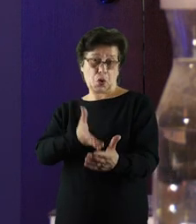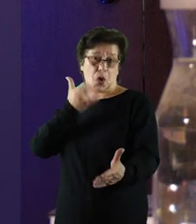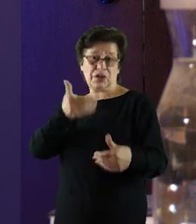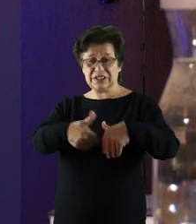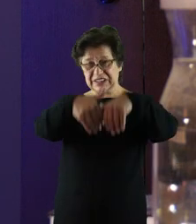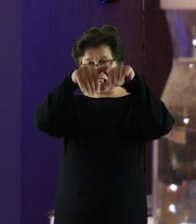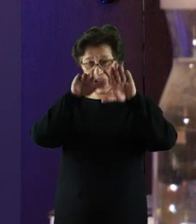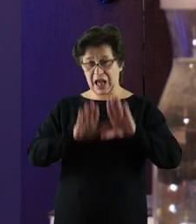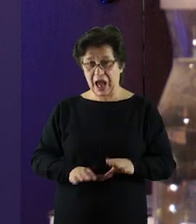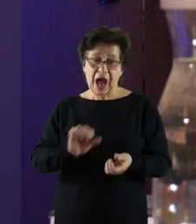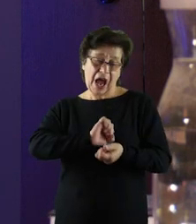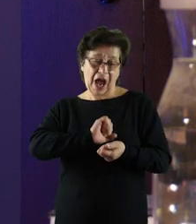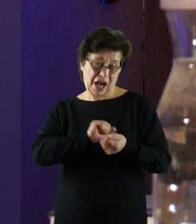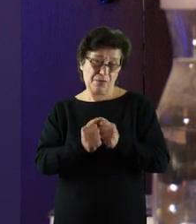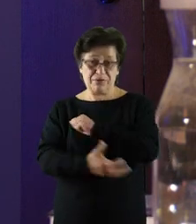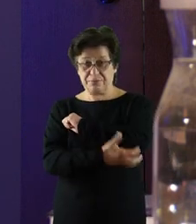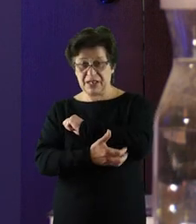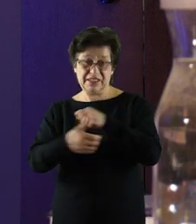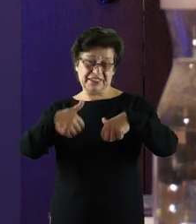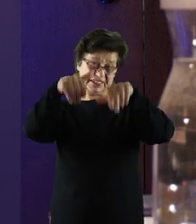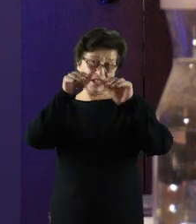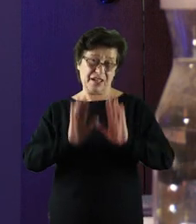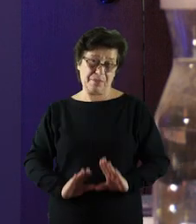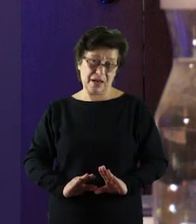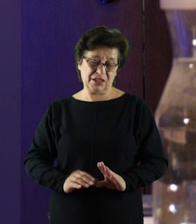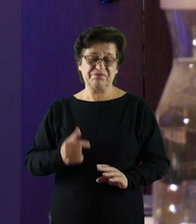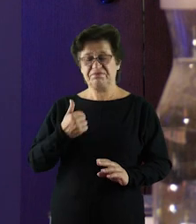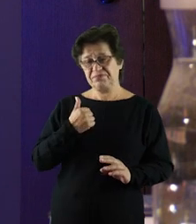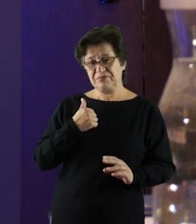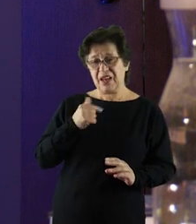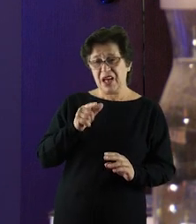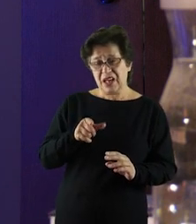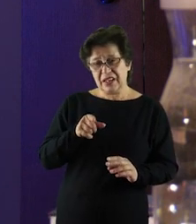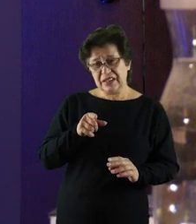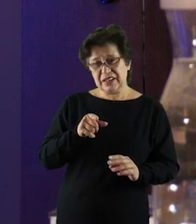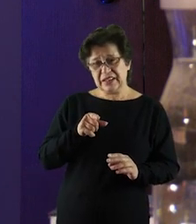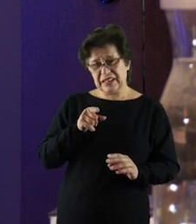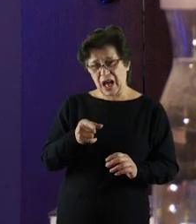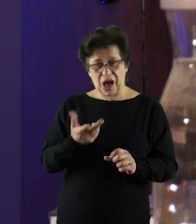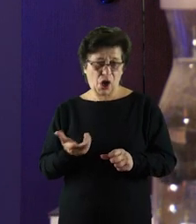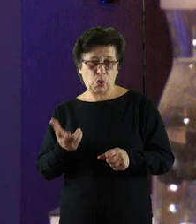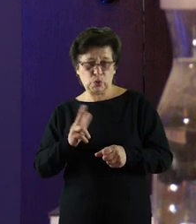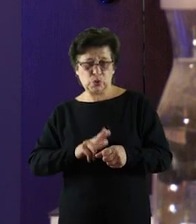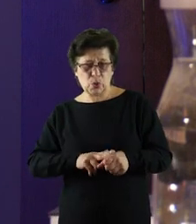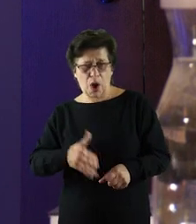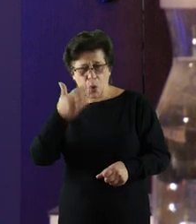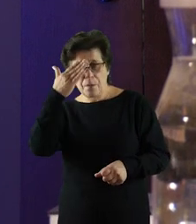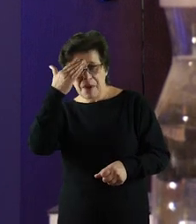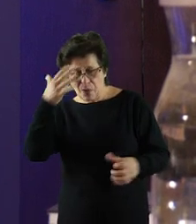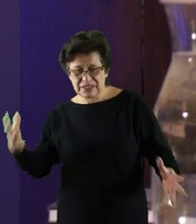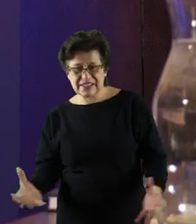sklepach, albo w Ciuchlandzie. I wyobraźcie sobie, wydaje mi się, że ta, która umiała znaleźć